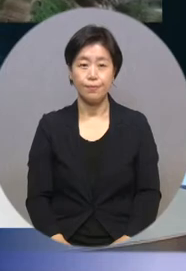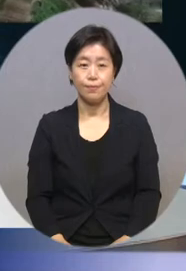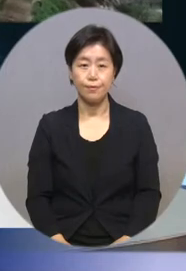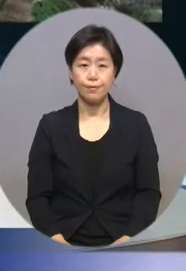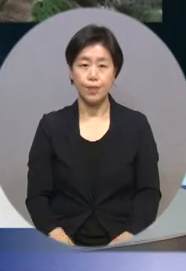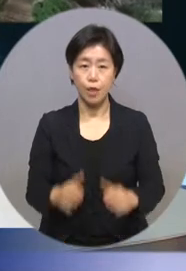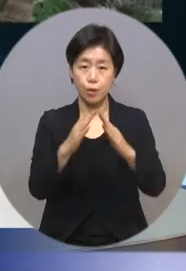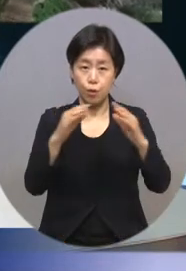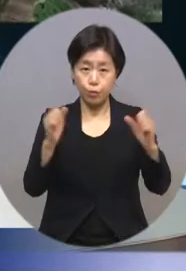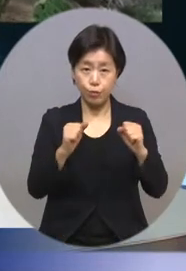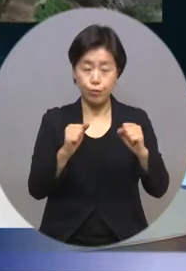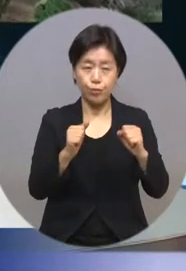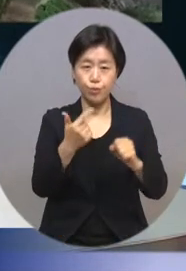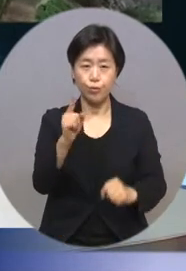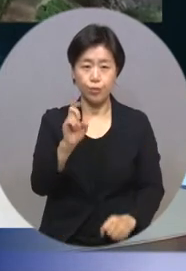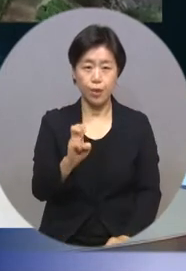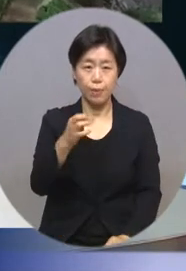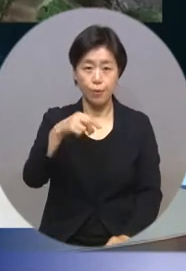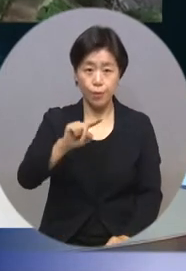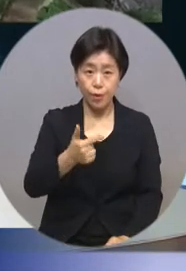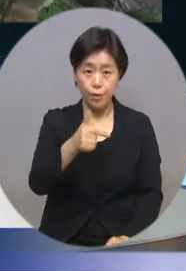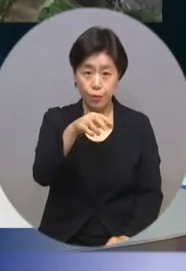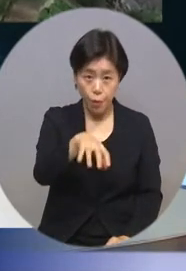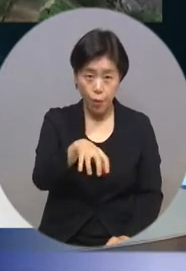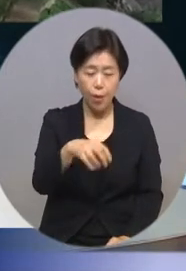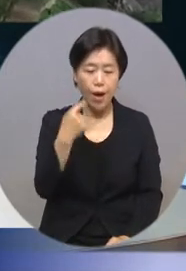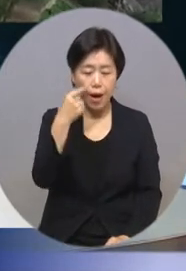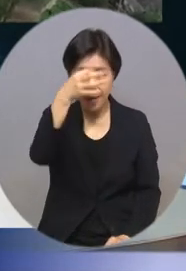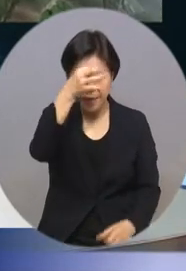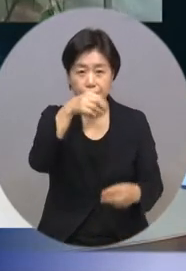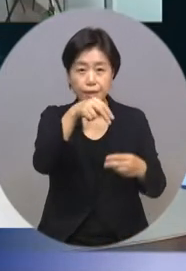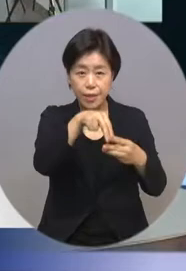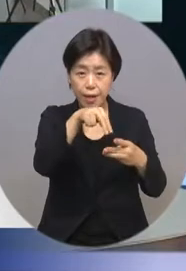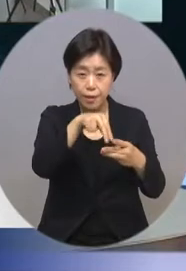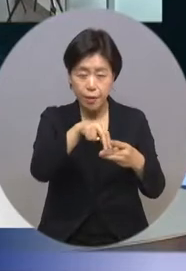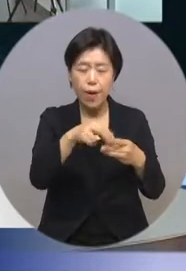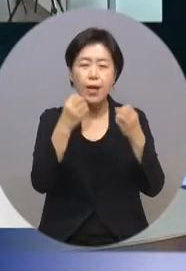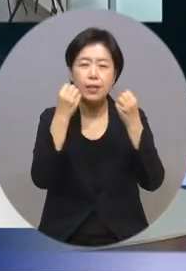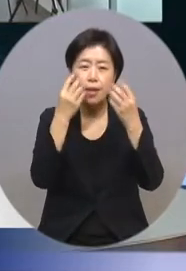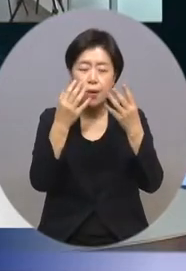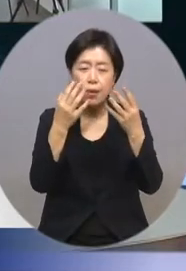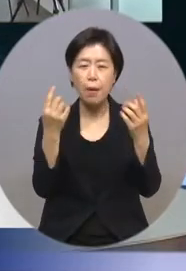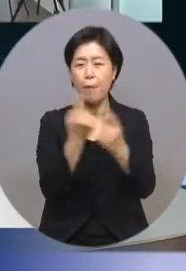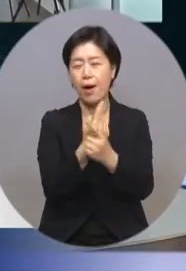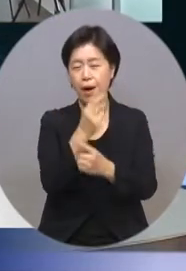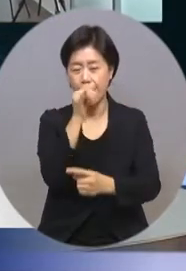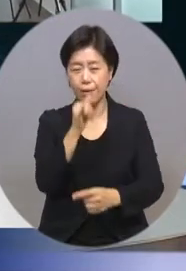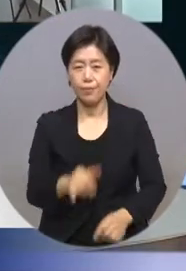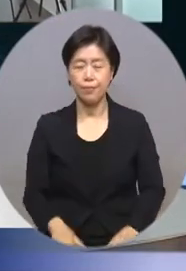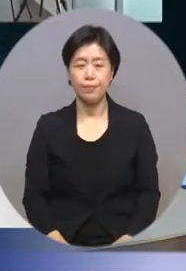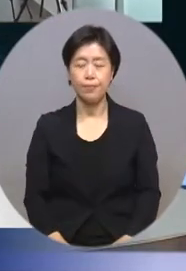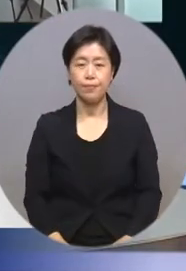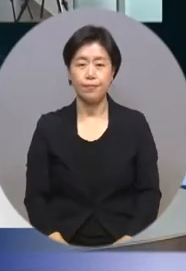전북 남원시 아트센터가 주민을 위한 공간으로 새롭게 단장했습니다. 보도에 장유진